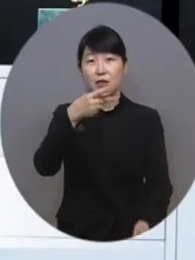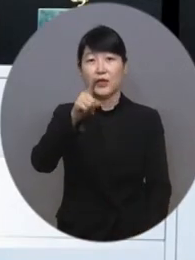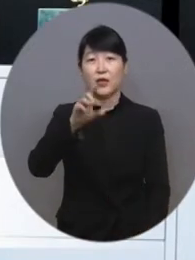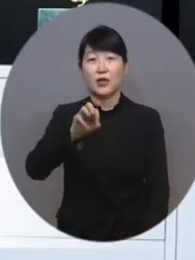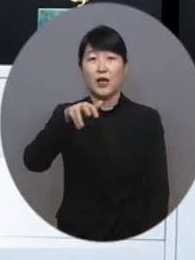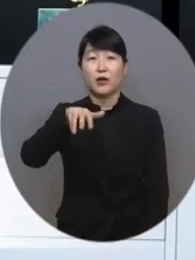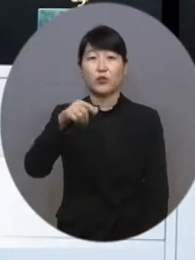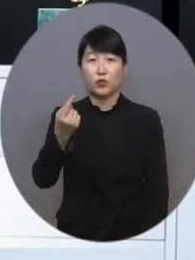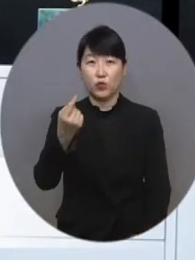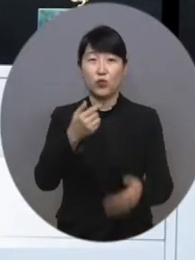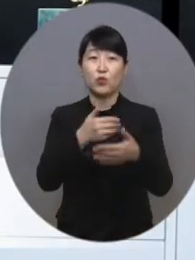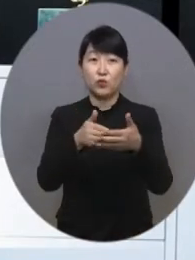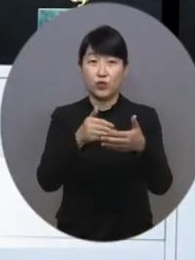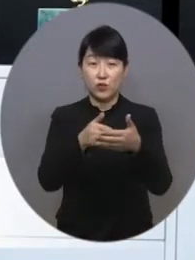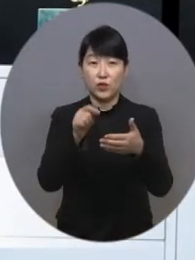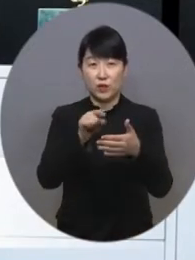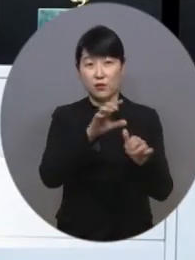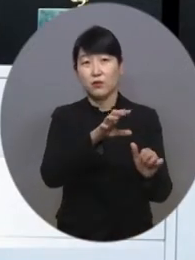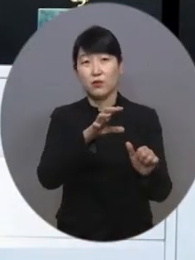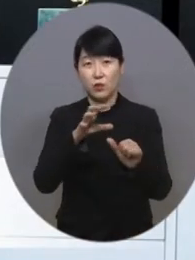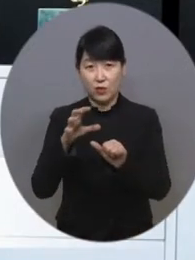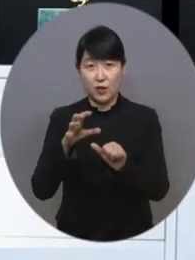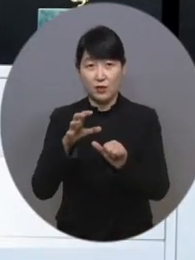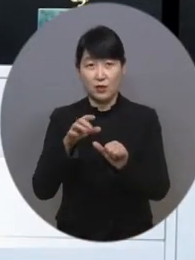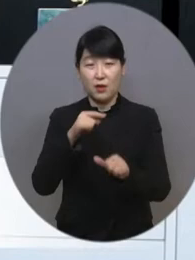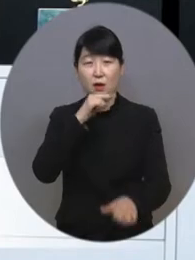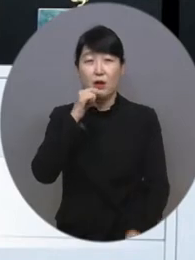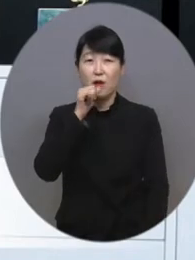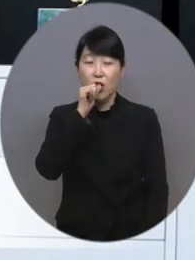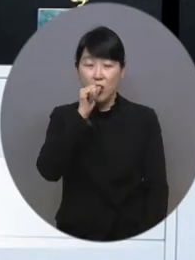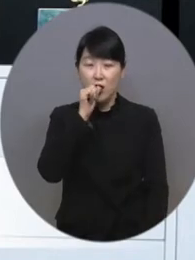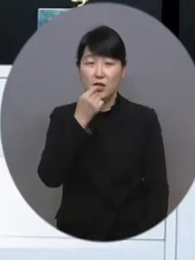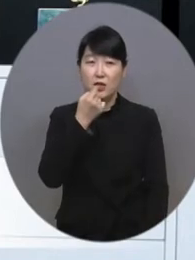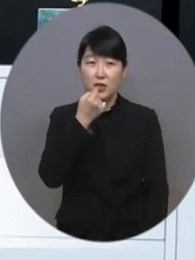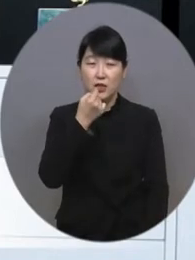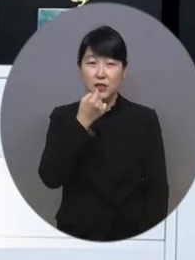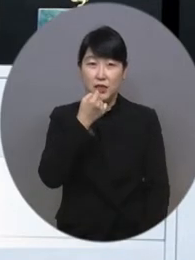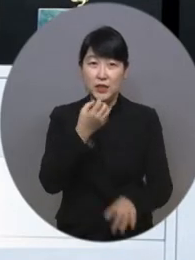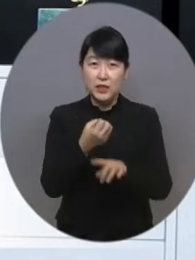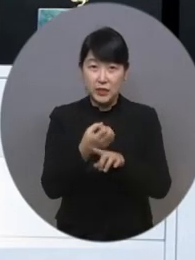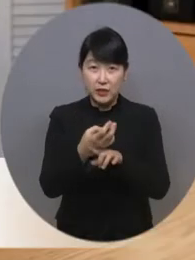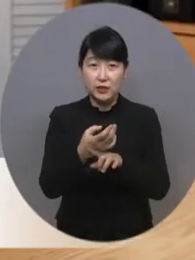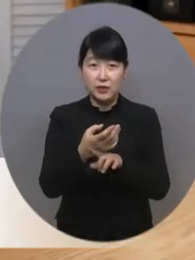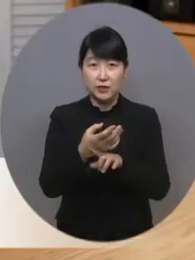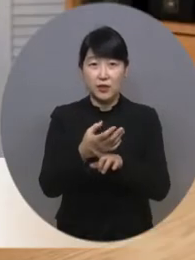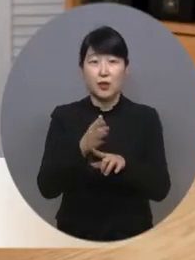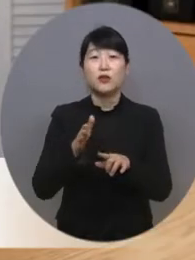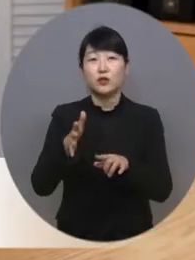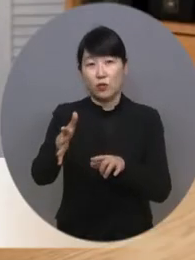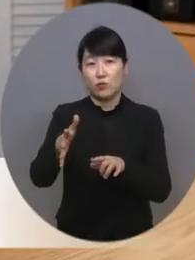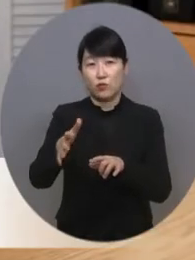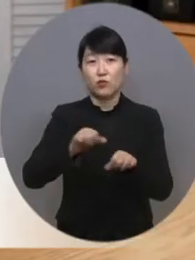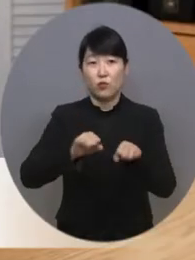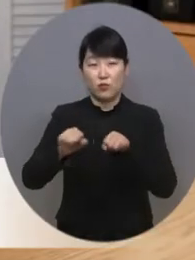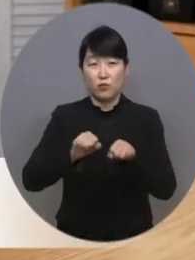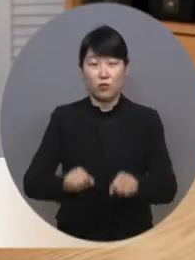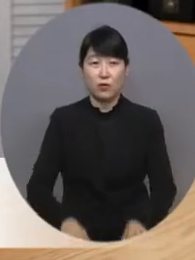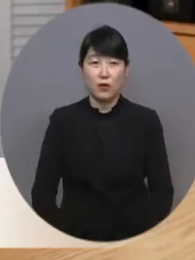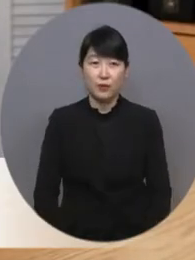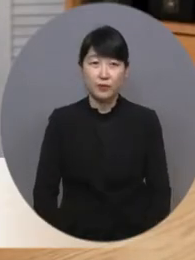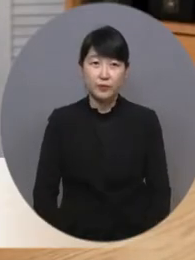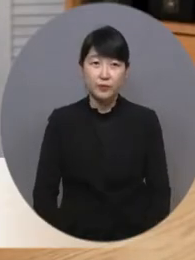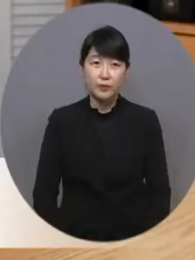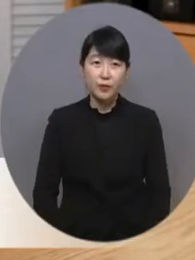당초무늬 당초 문양을 사용하는 동김을 작업을 주로 많이 하고 있습니다 실버 공인은